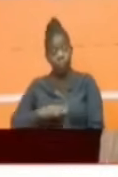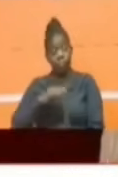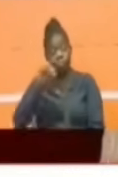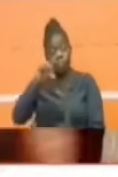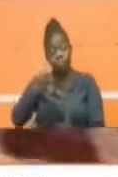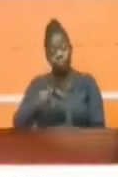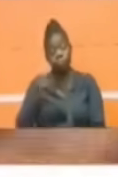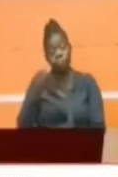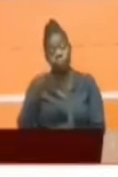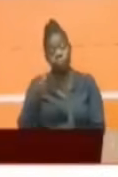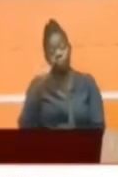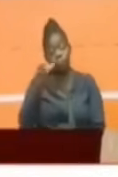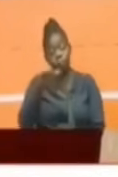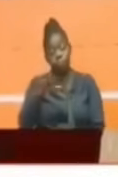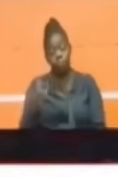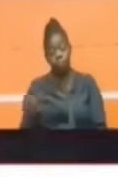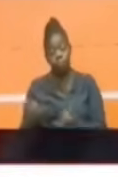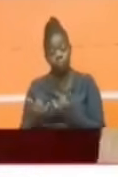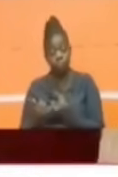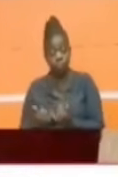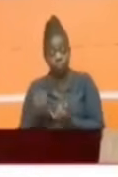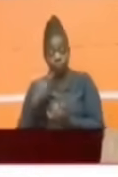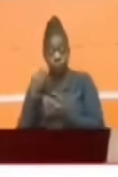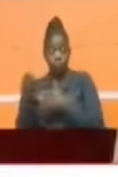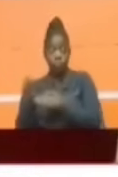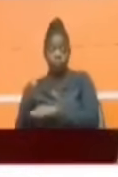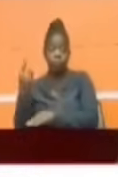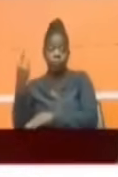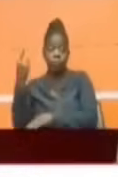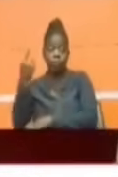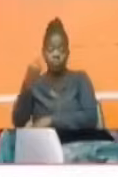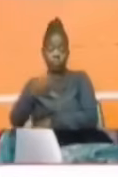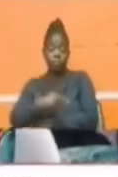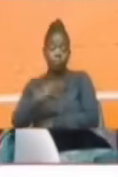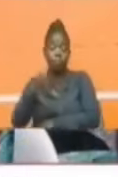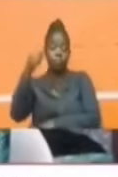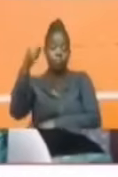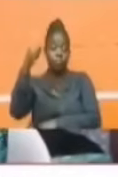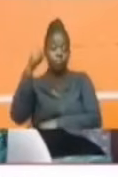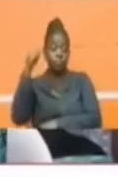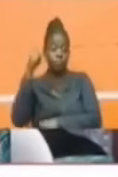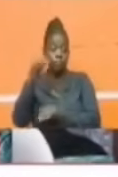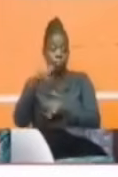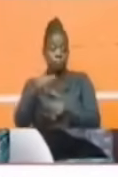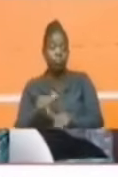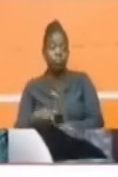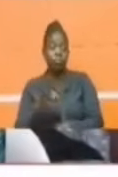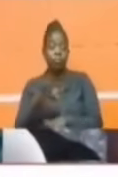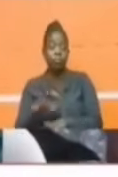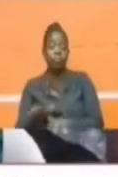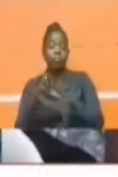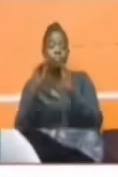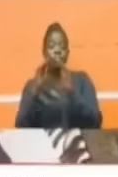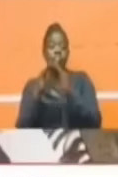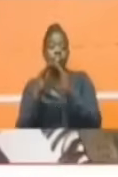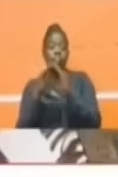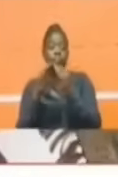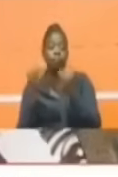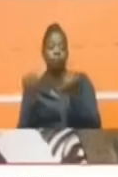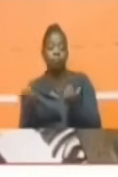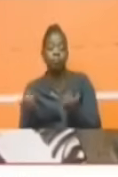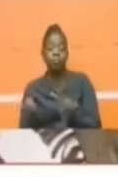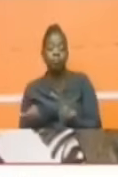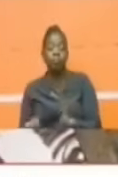96 ne mukyala we Tereza Nabido Kafero abafudde omulundi ogumu olunaku olwegulo baziikiddwa makaga we ku kyalo kigaba Serinnya e